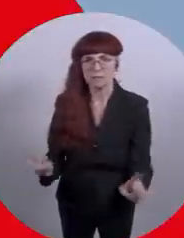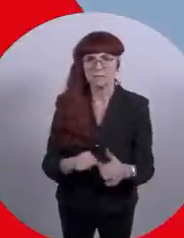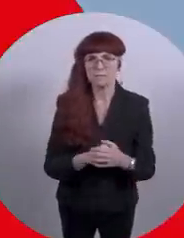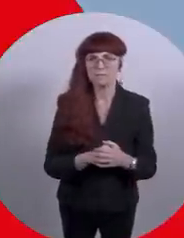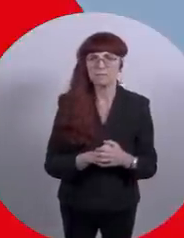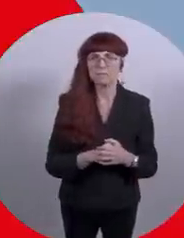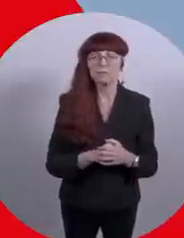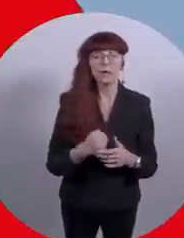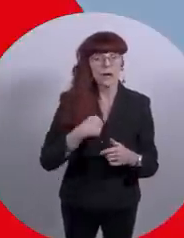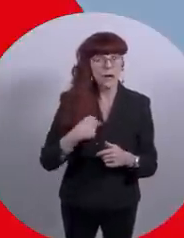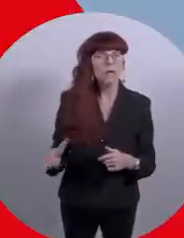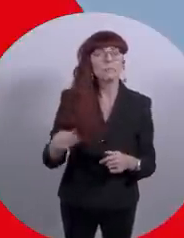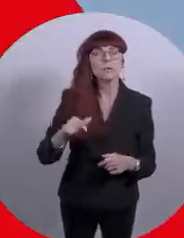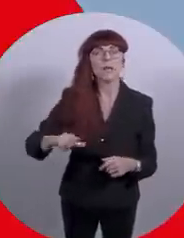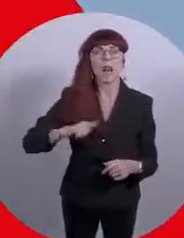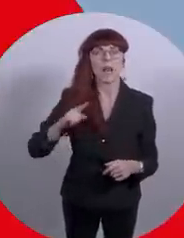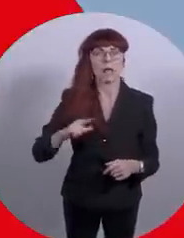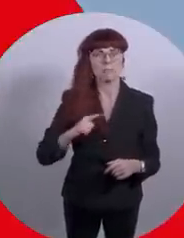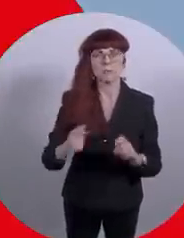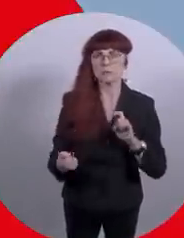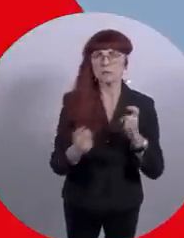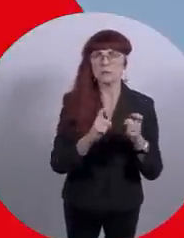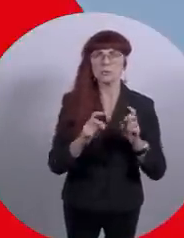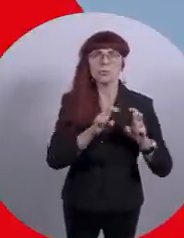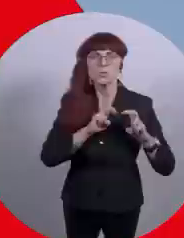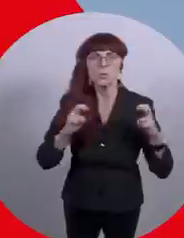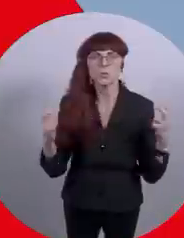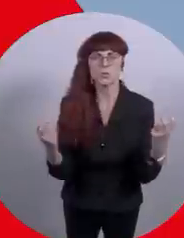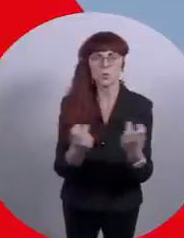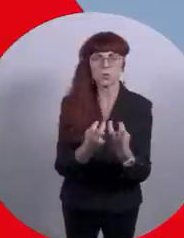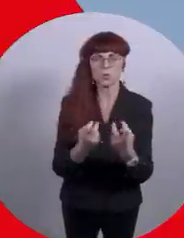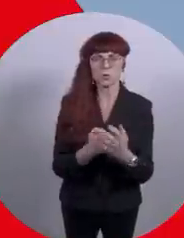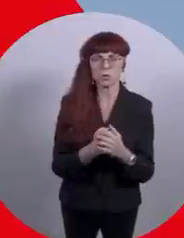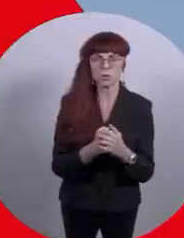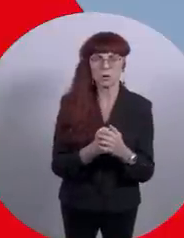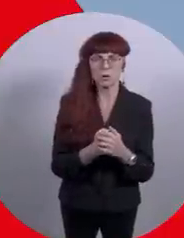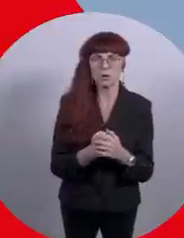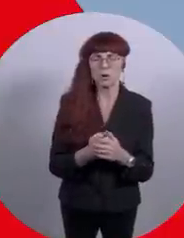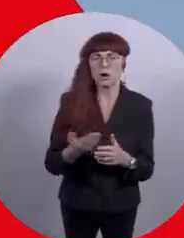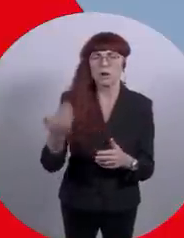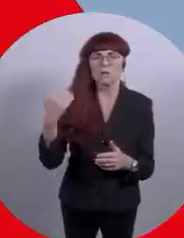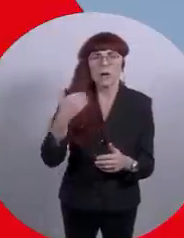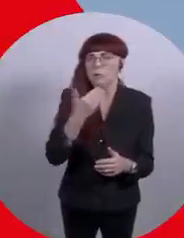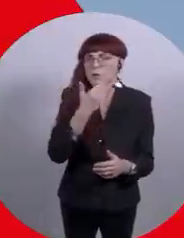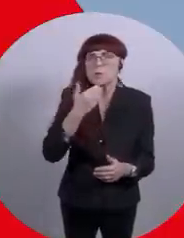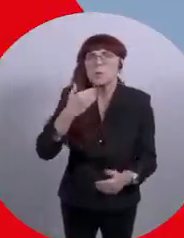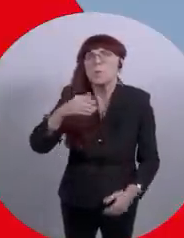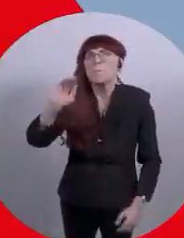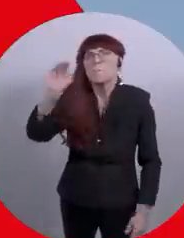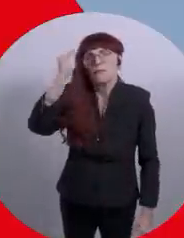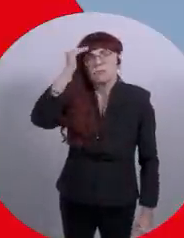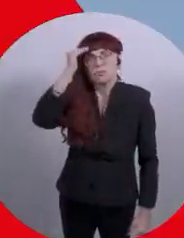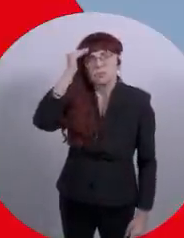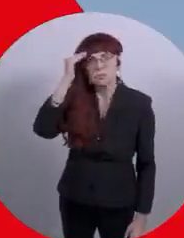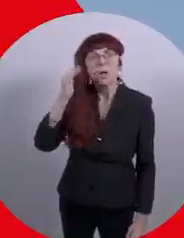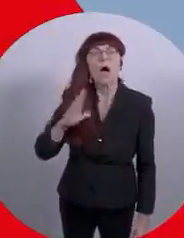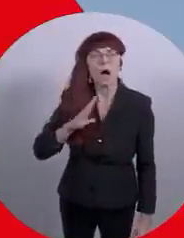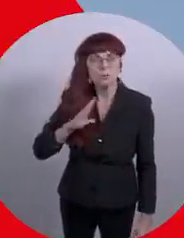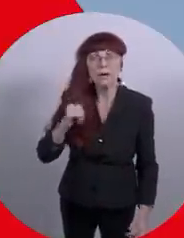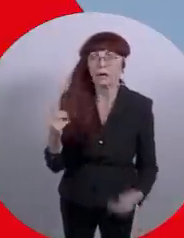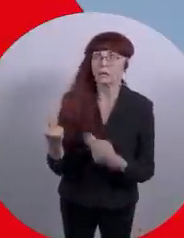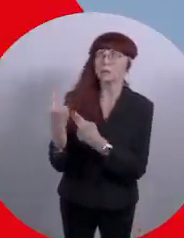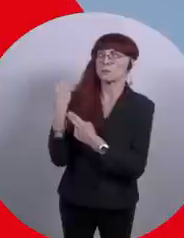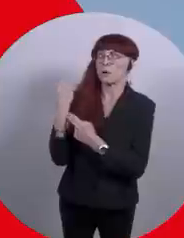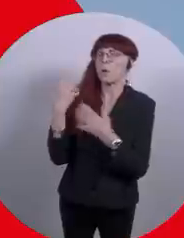bei einer Diskussionsrunde jetzt im Nachhinein hätte das damals so gemerkt das war sicherlich